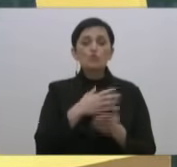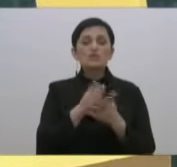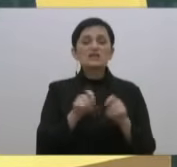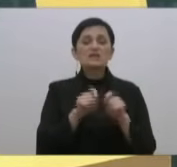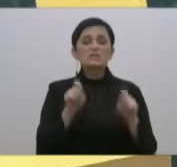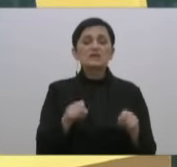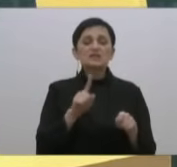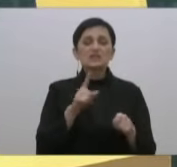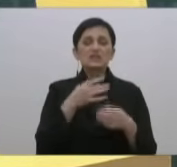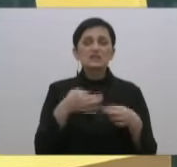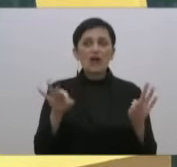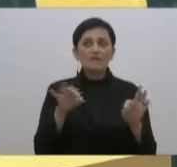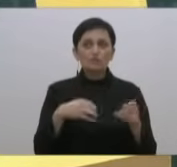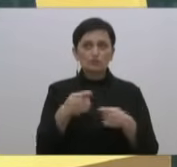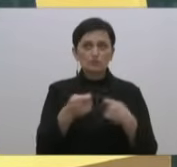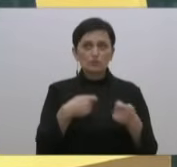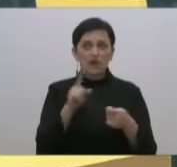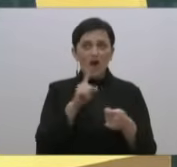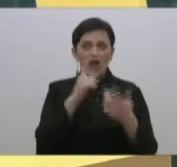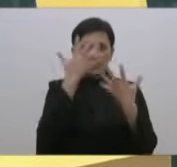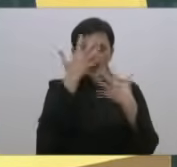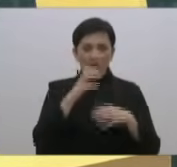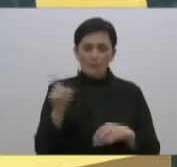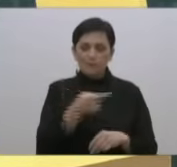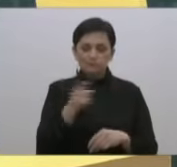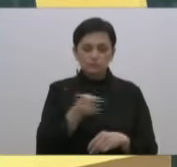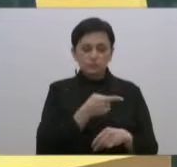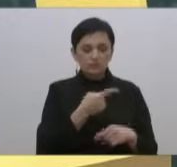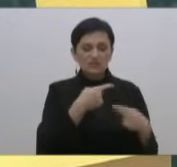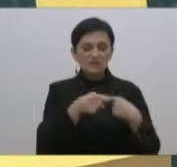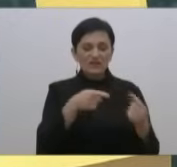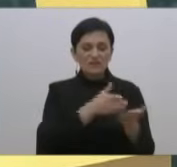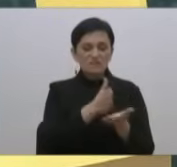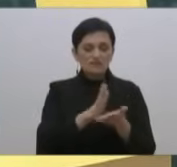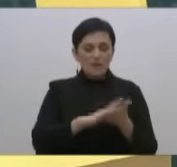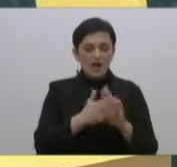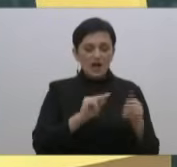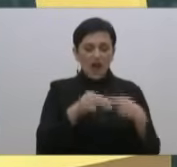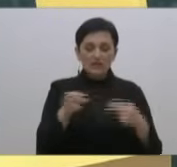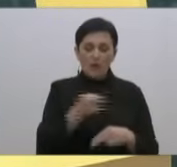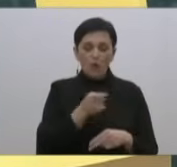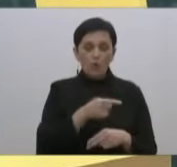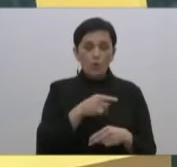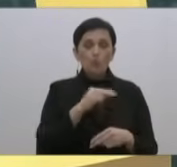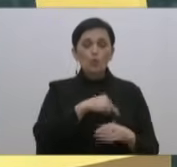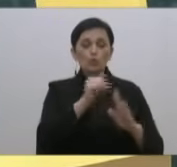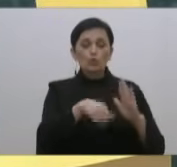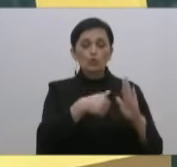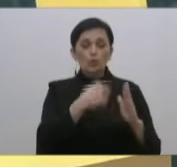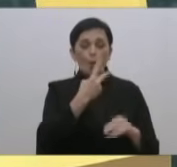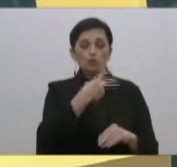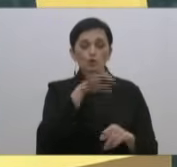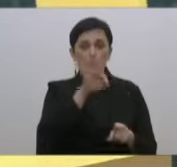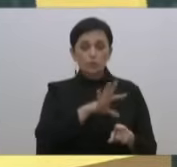ქმნის სწორედაც თავისუფალი ბიზნესი და არა ღამით გადაფორმებული სხვადასხვა მისამართებით. Უმუშევრობის დონე იყო